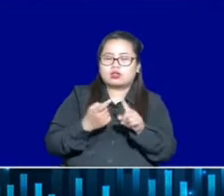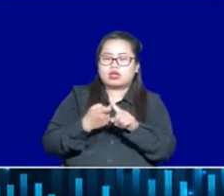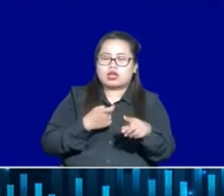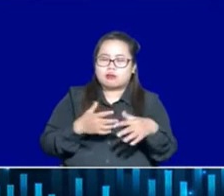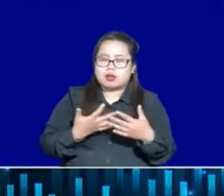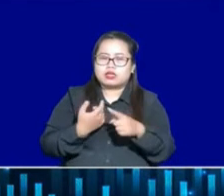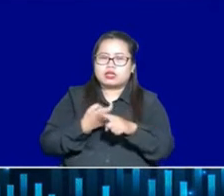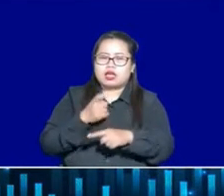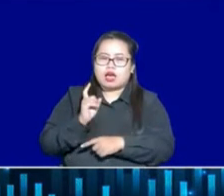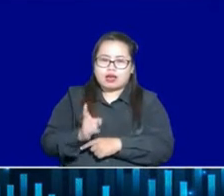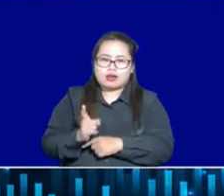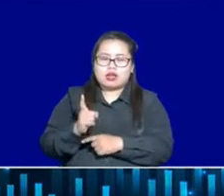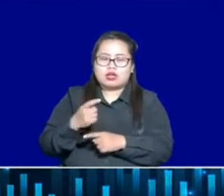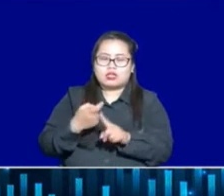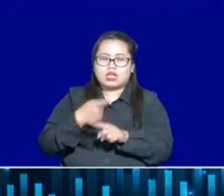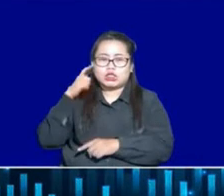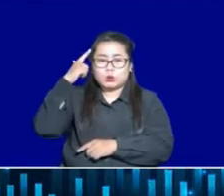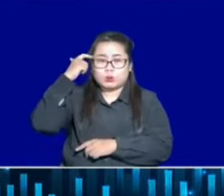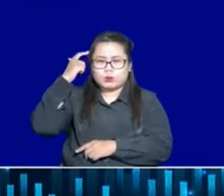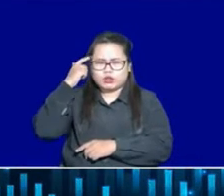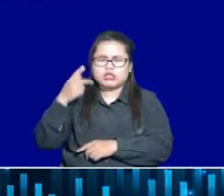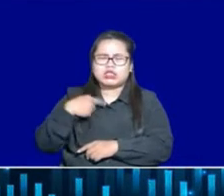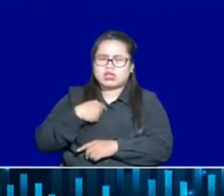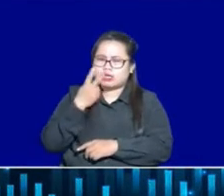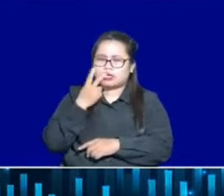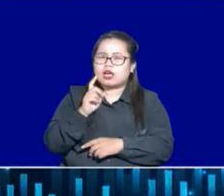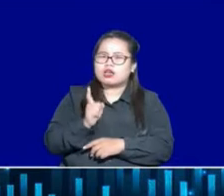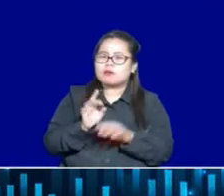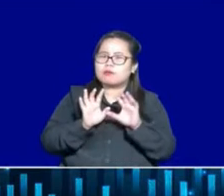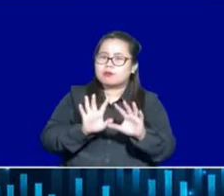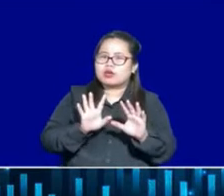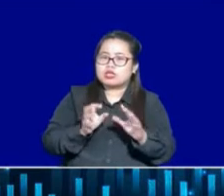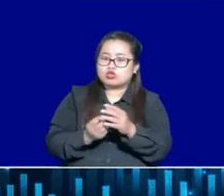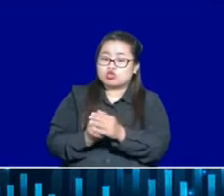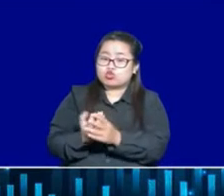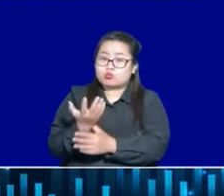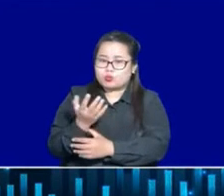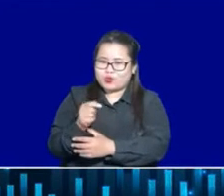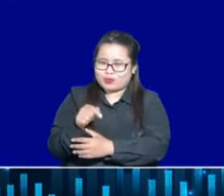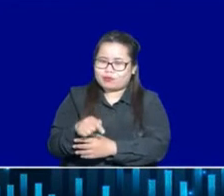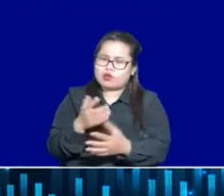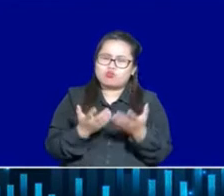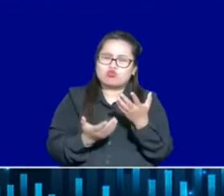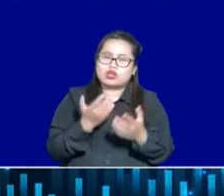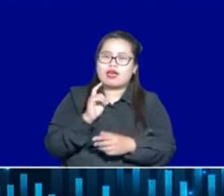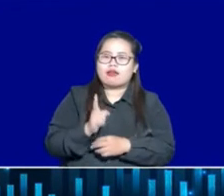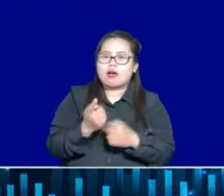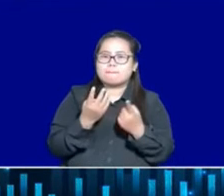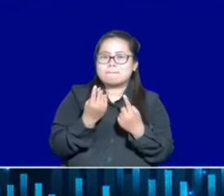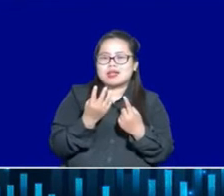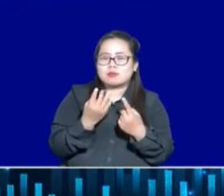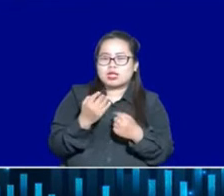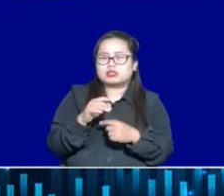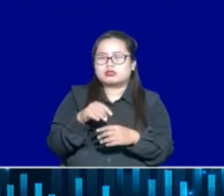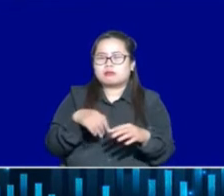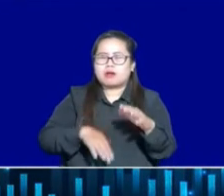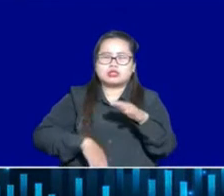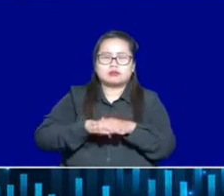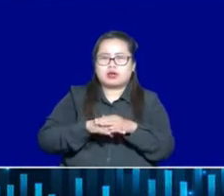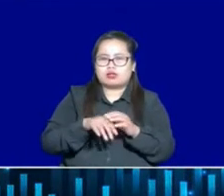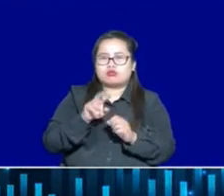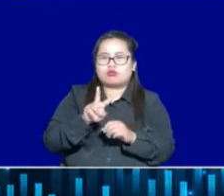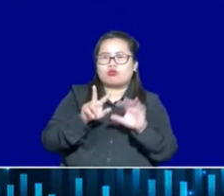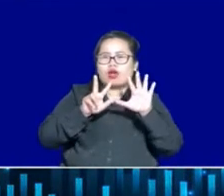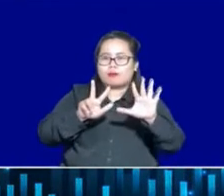studi yang saya kira banyak sumbernya, itu mestinya sekitar 14 sampai maksimum di 28